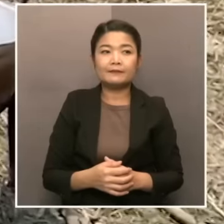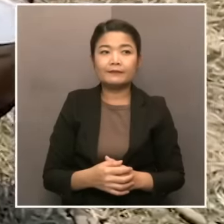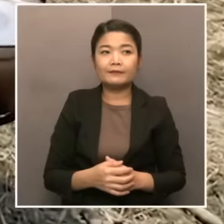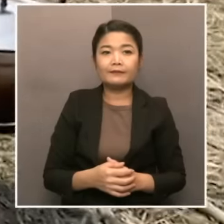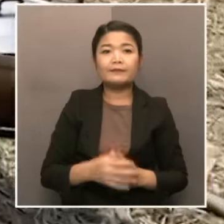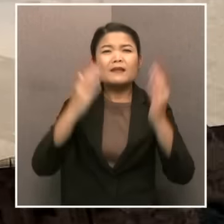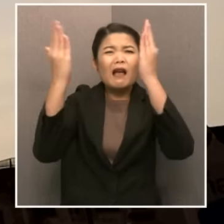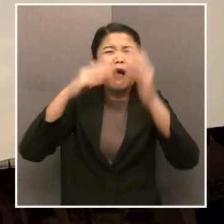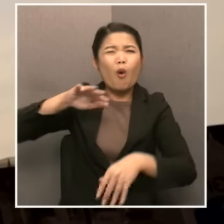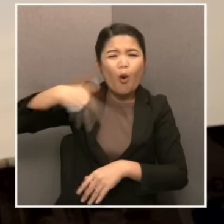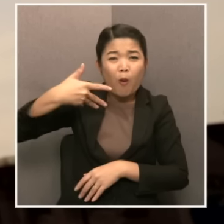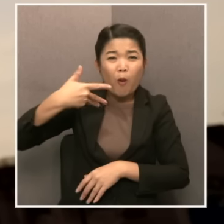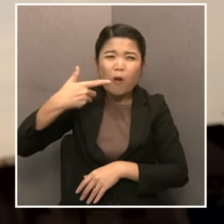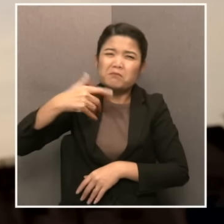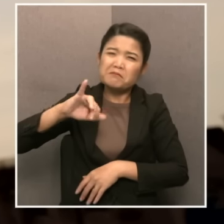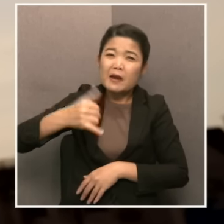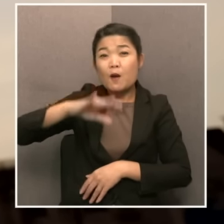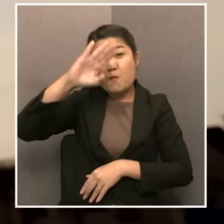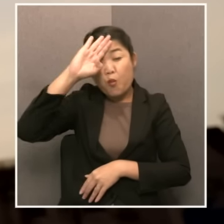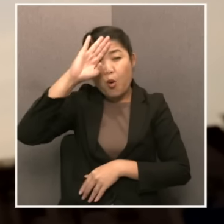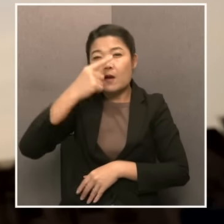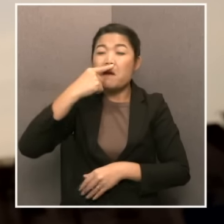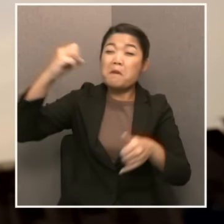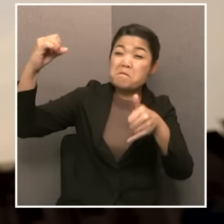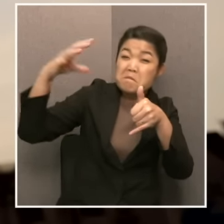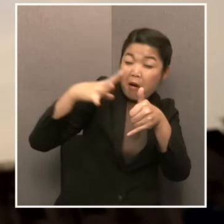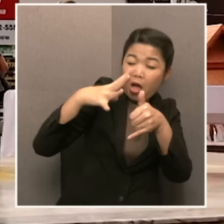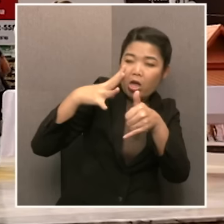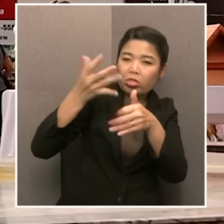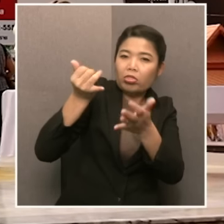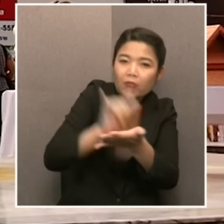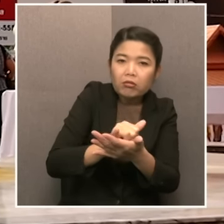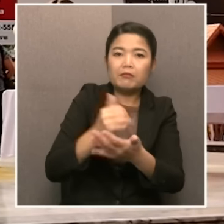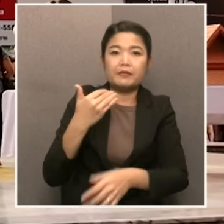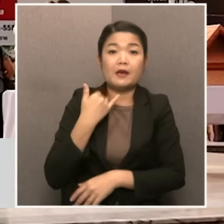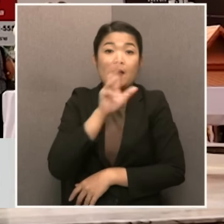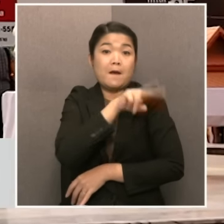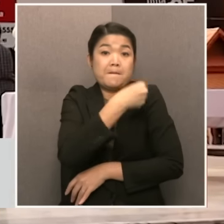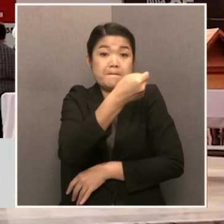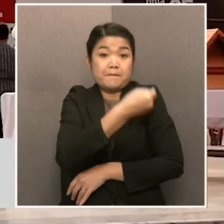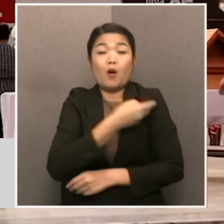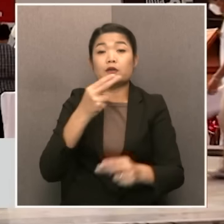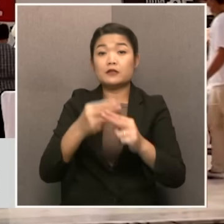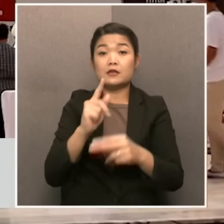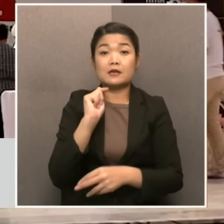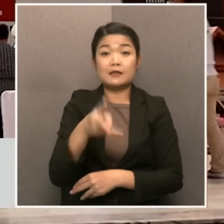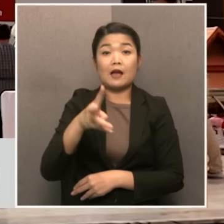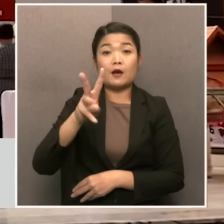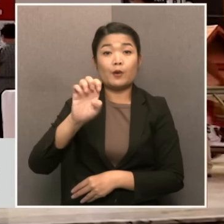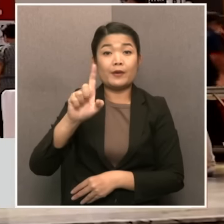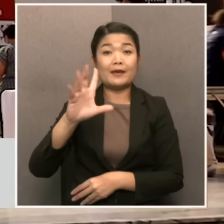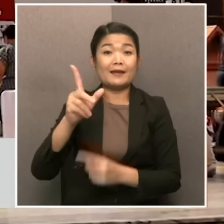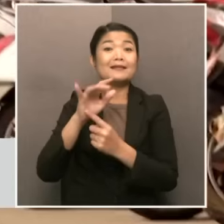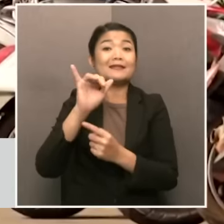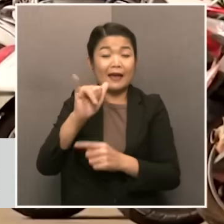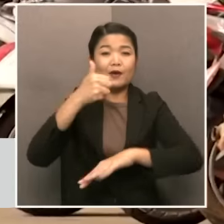พอากาศที่ร้อนก็เสี่ยงป่วยเป็นโรคลมแดดหรือว่าฮีทสโตรกนะคะนายแพทย์ทวีชัยวิษณุโยธินผู้อำนวยการสำนักงานป้